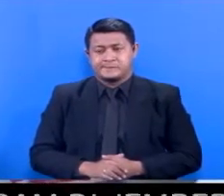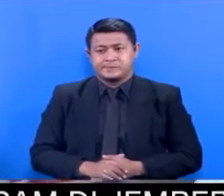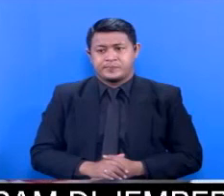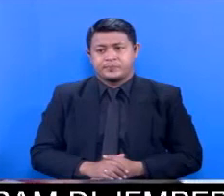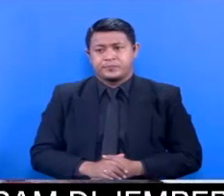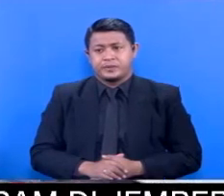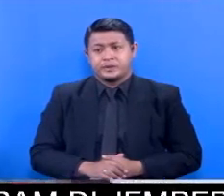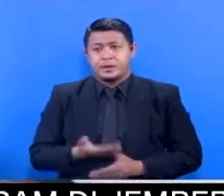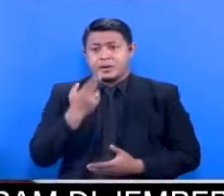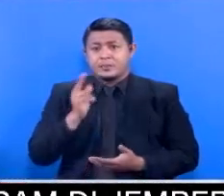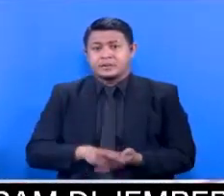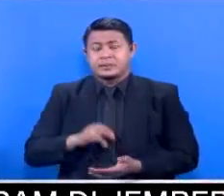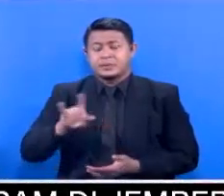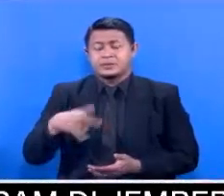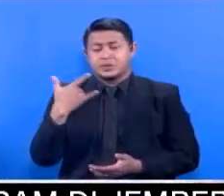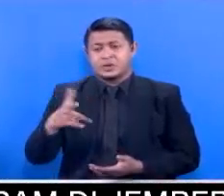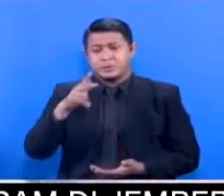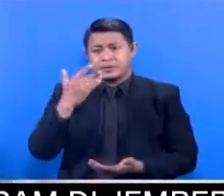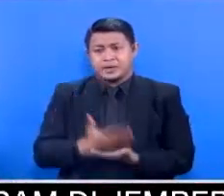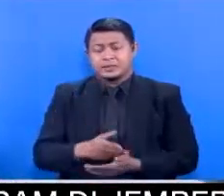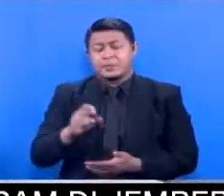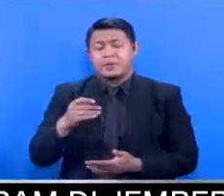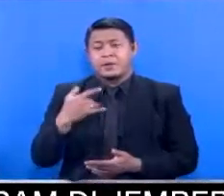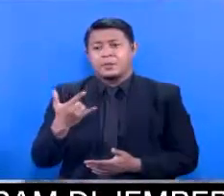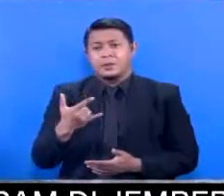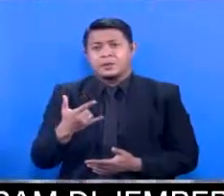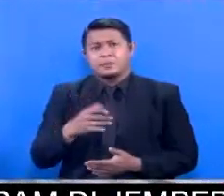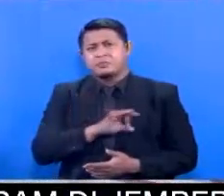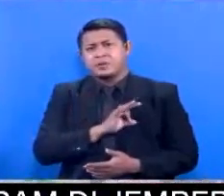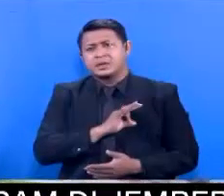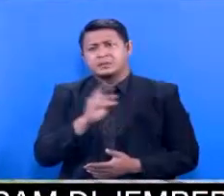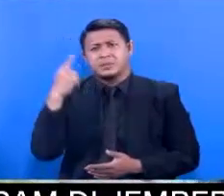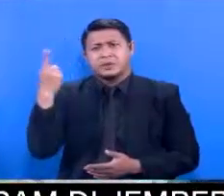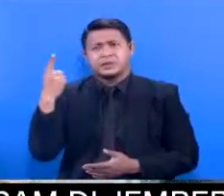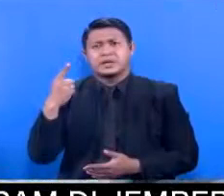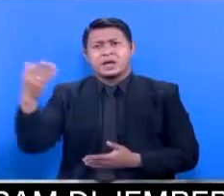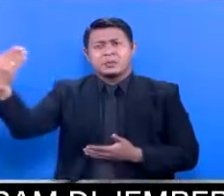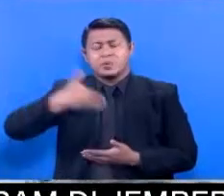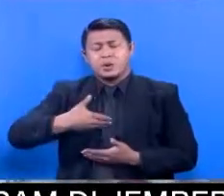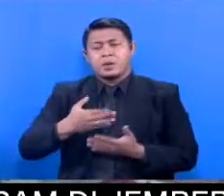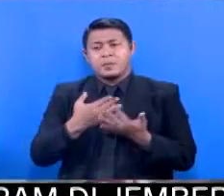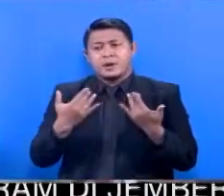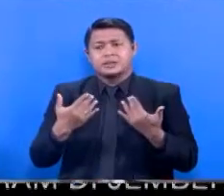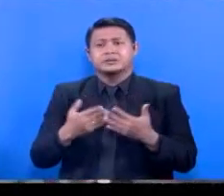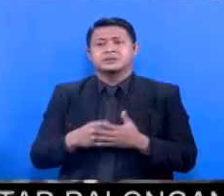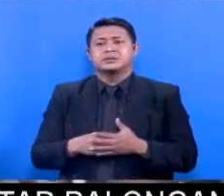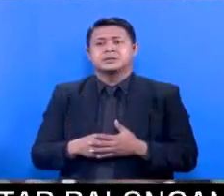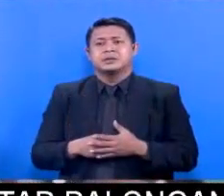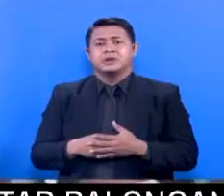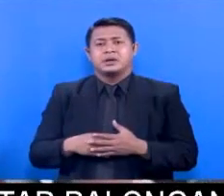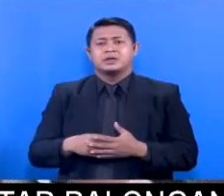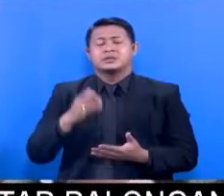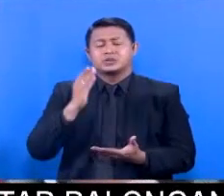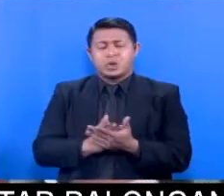Pernyataan Presiden Joko Widodo yang menegaskan pemerintah tidak akan mengimpor beras hingga pertengahan tahun ini mengakhiri polemik rencana